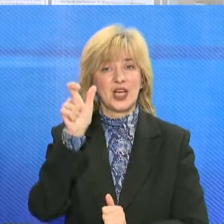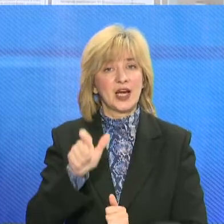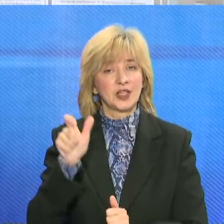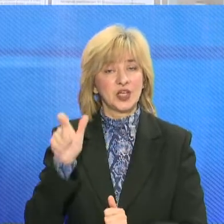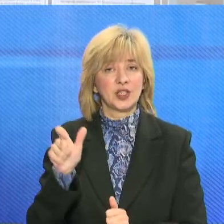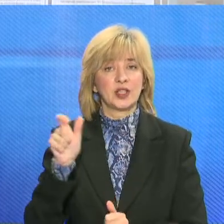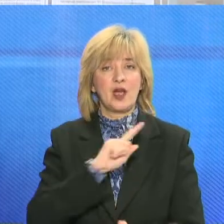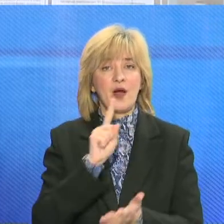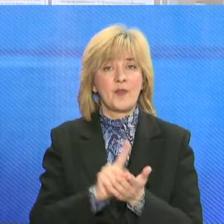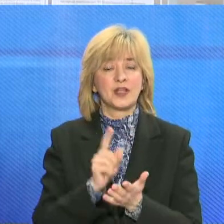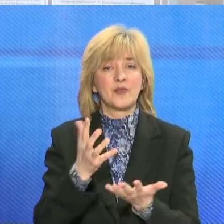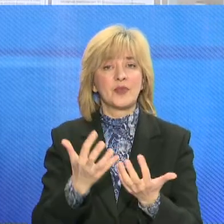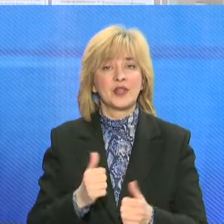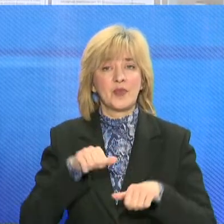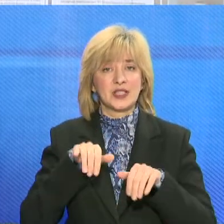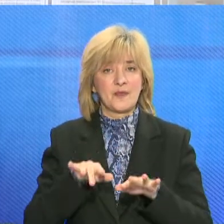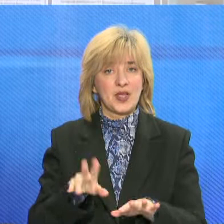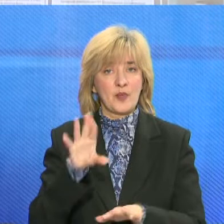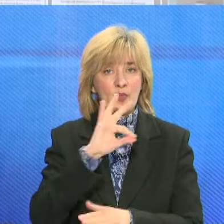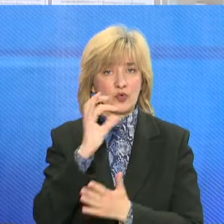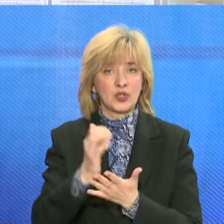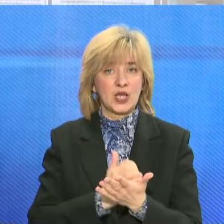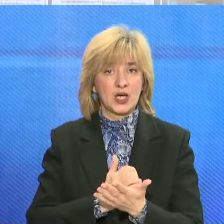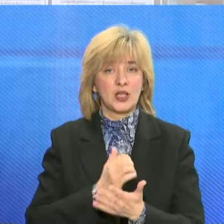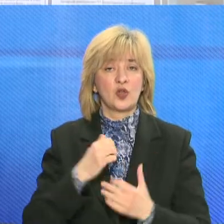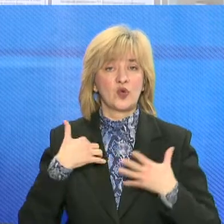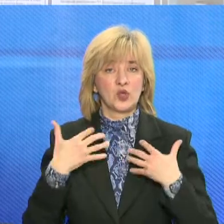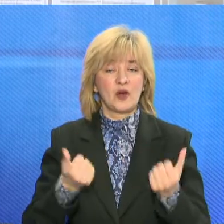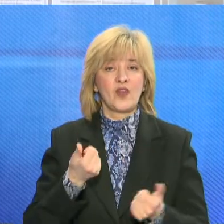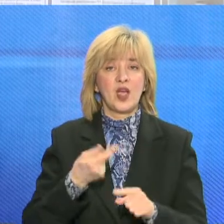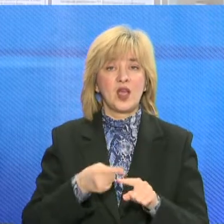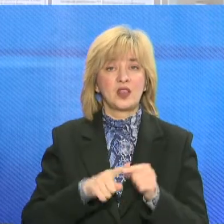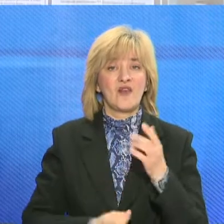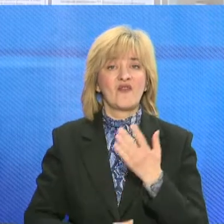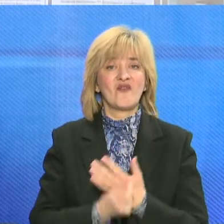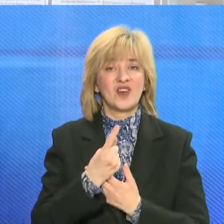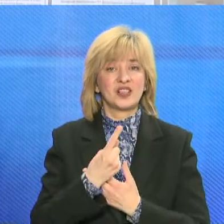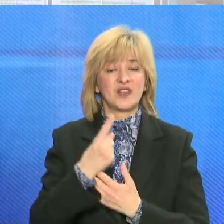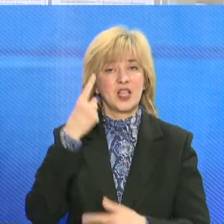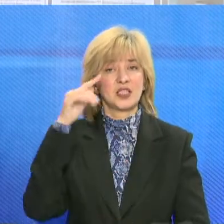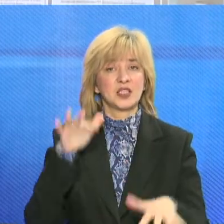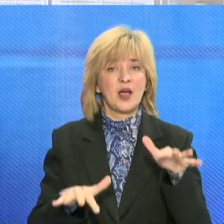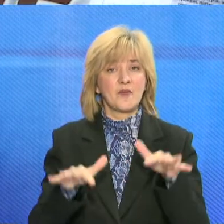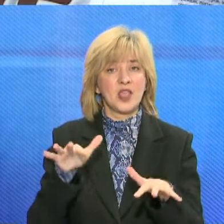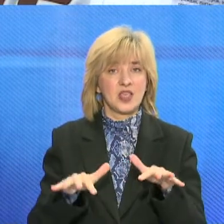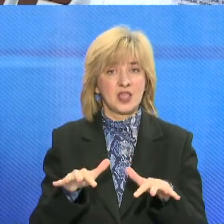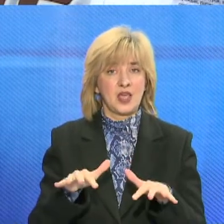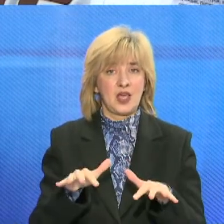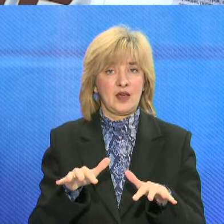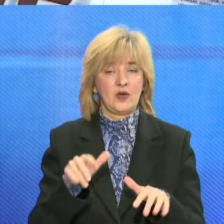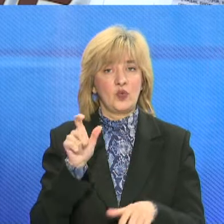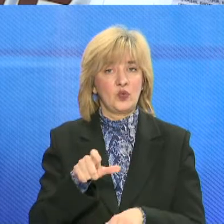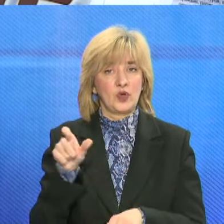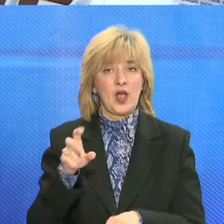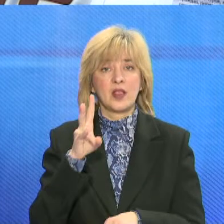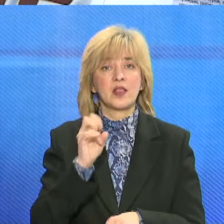по сохранению здоровья. Это вызвало определенное сомнение у граждан нашей страны. А не будет ли им отказано в бесплатной помощи?